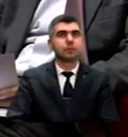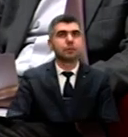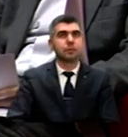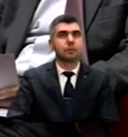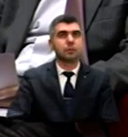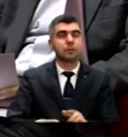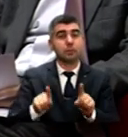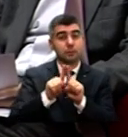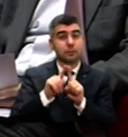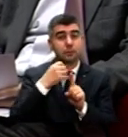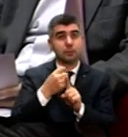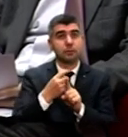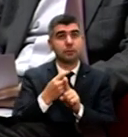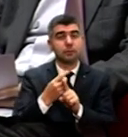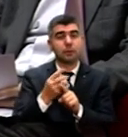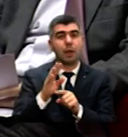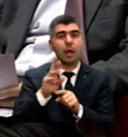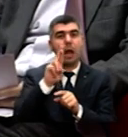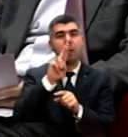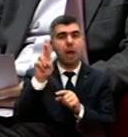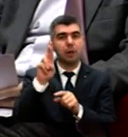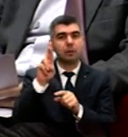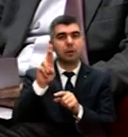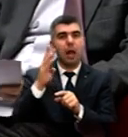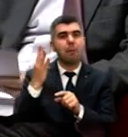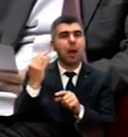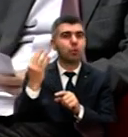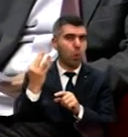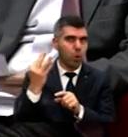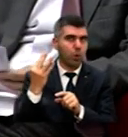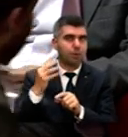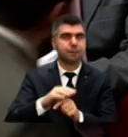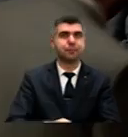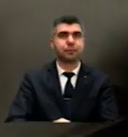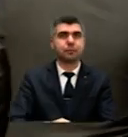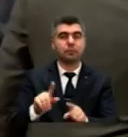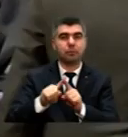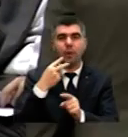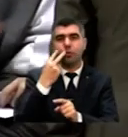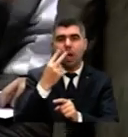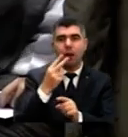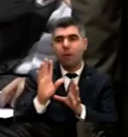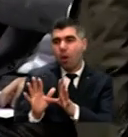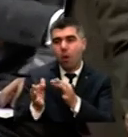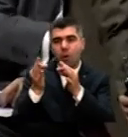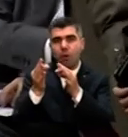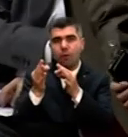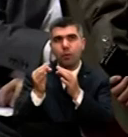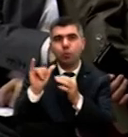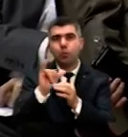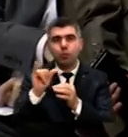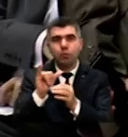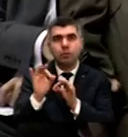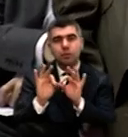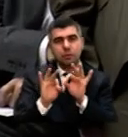غادي يتجرب في الناحية الرباط 4 شهور ديال التجربة باش نقادوا الأمور إلا كانت شي حاجة ما مقداش،